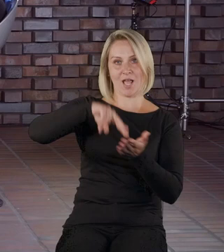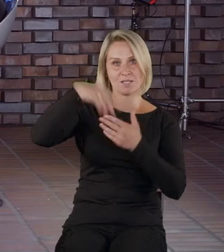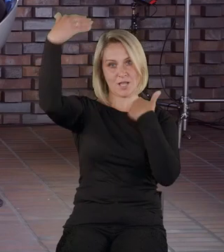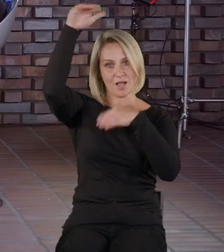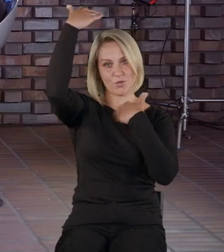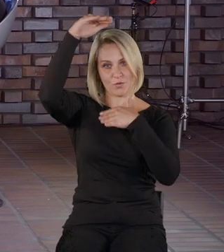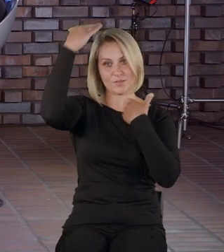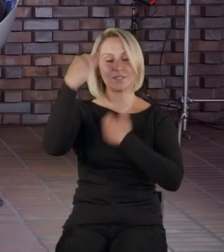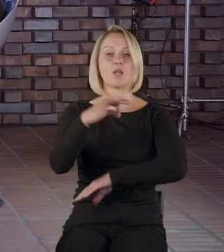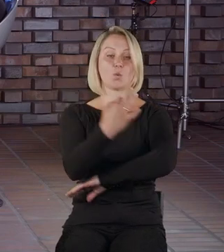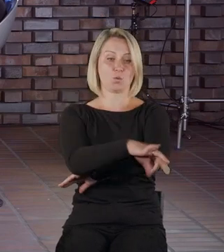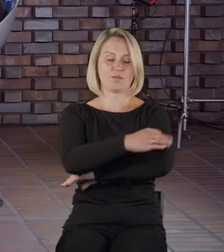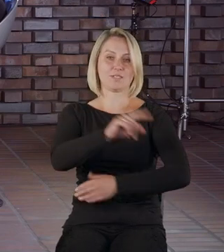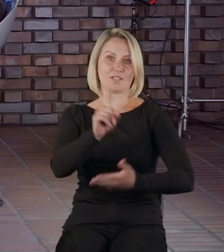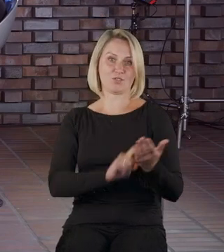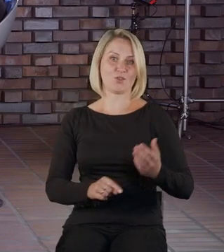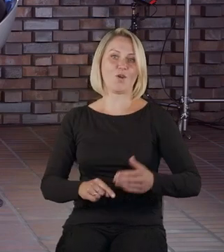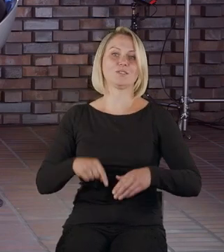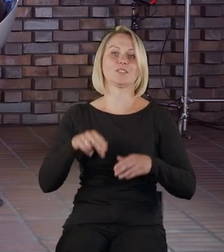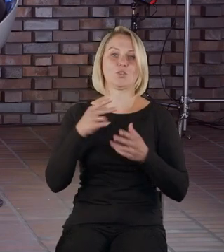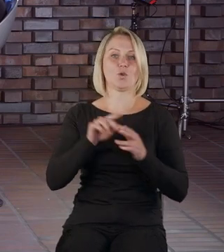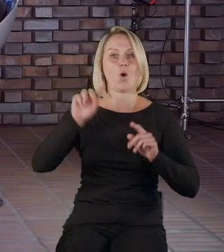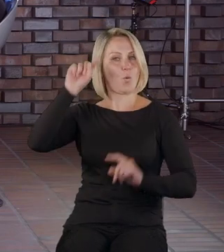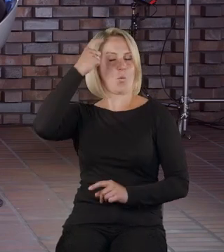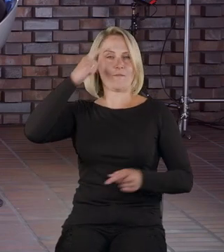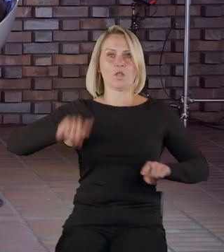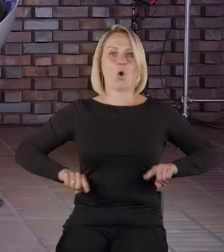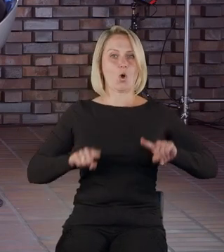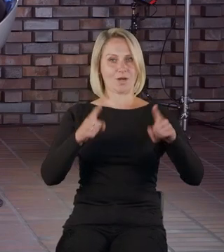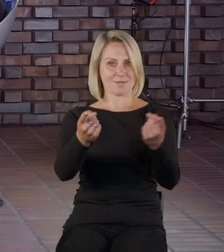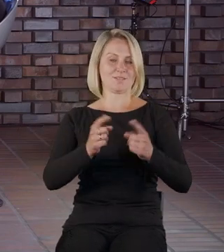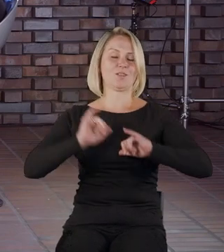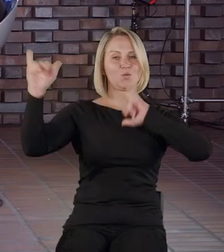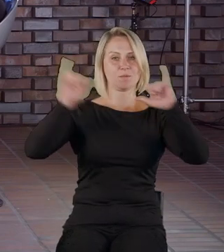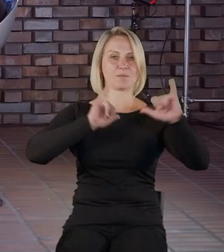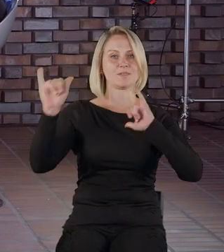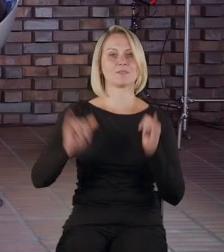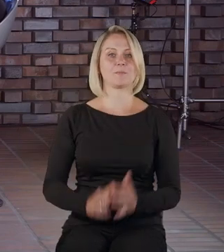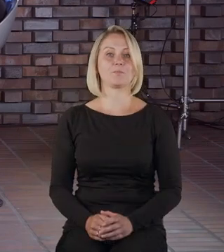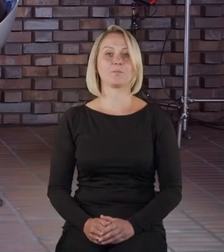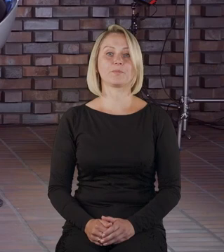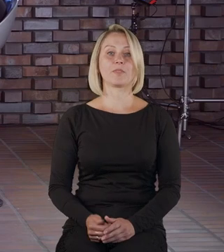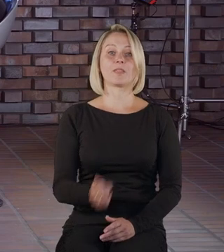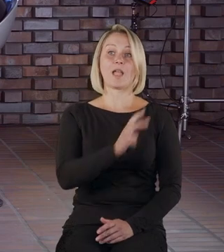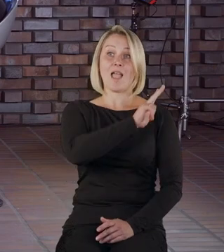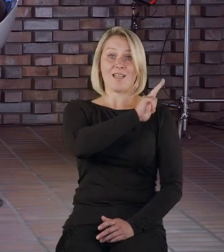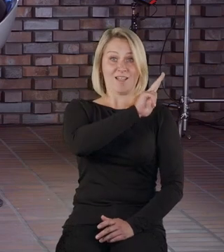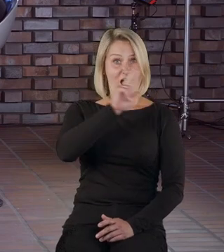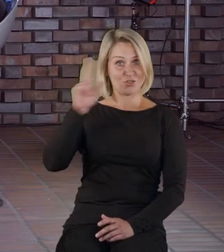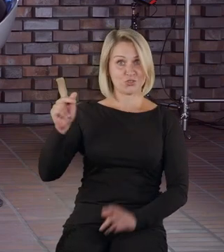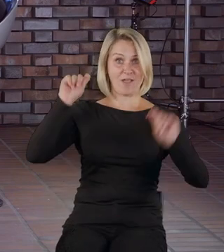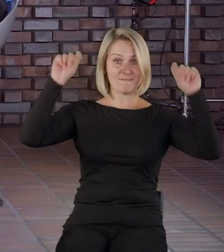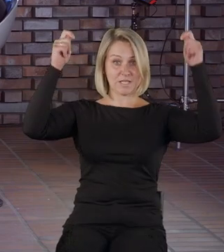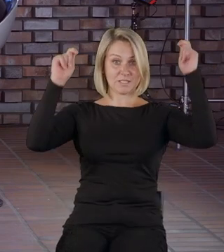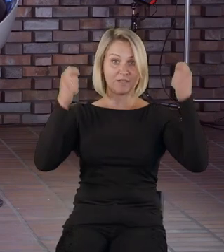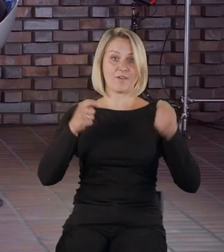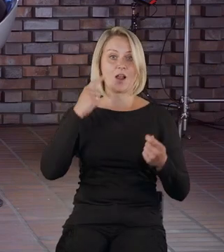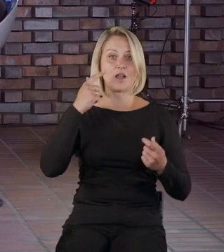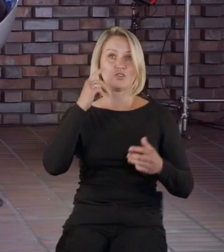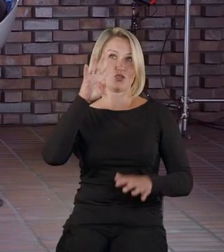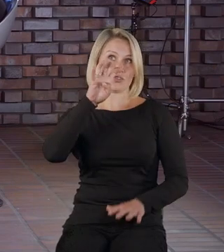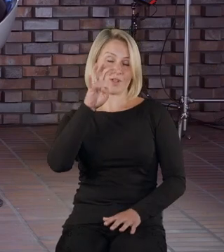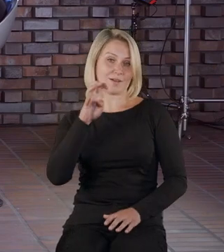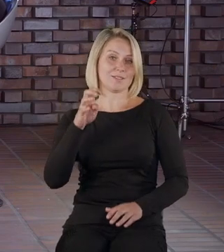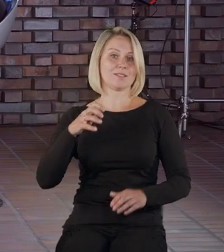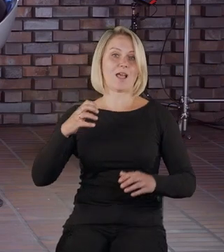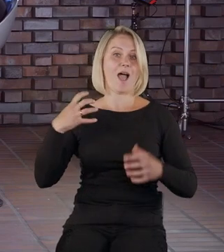ramach Uniwersytetu Śląskiego, który jest głównym organizatorem tej prestiżowej imprezy. W każdej edycji festiwalu bierze udział ponad 400